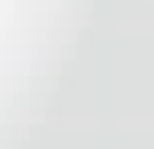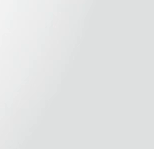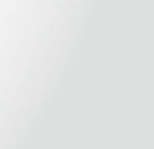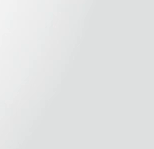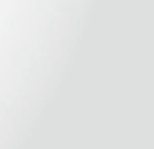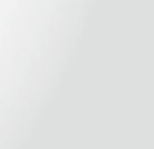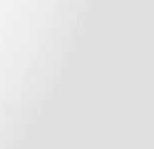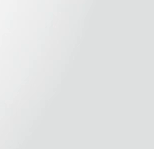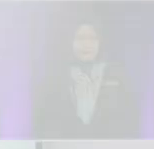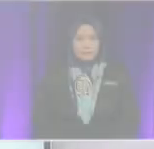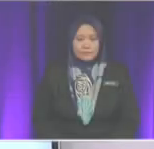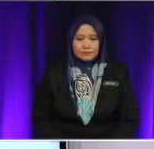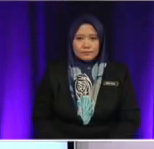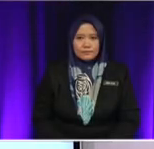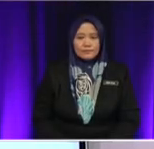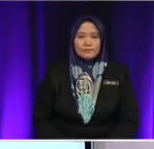TV KPM.